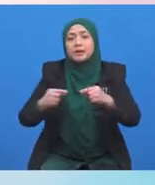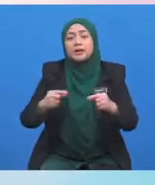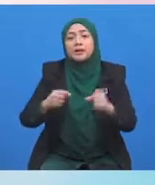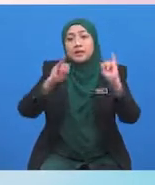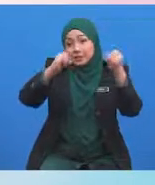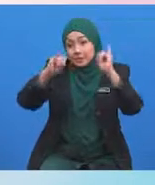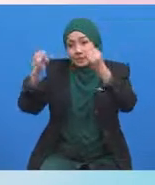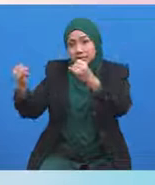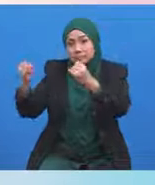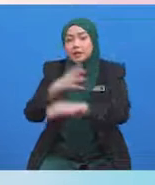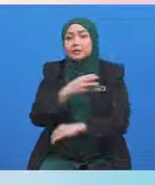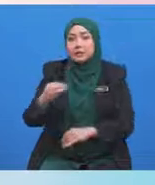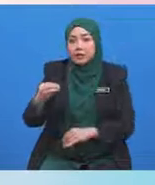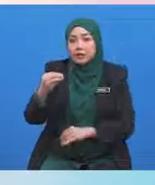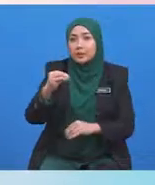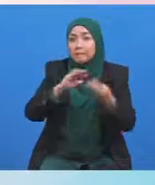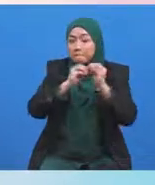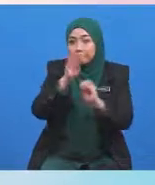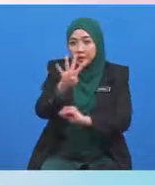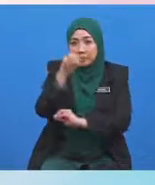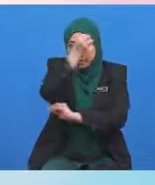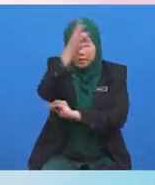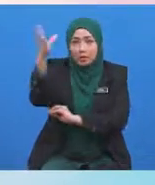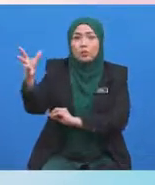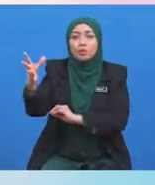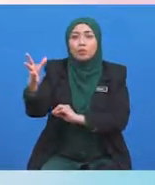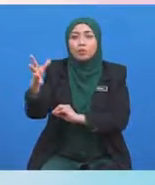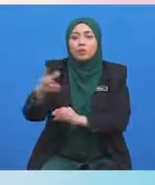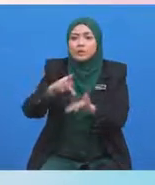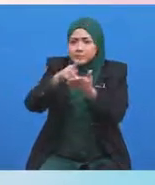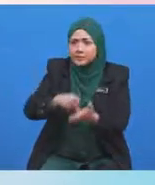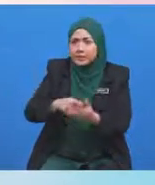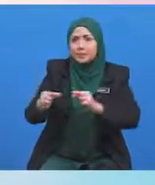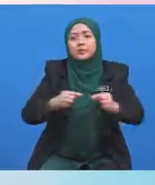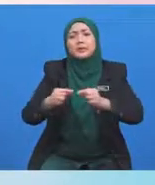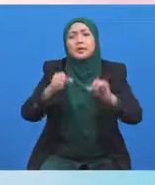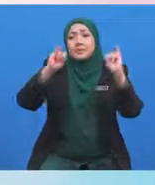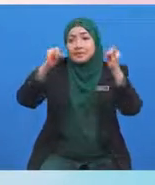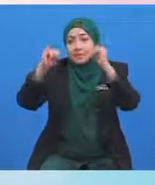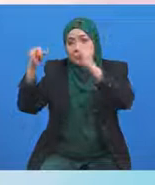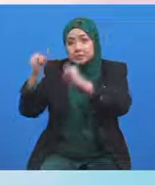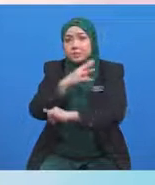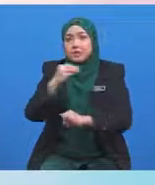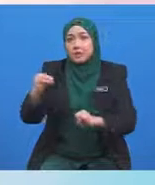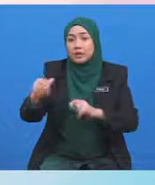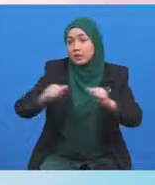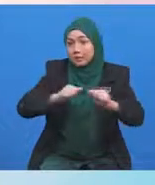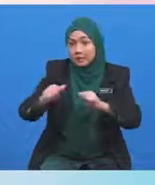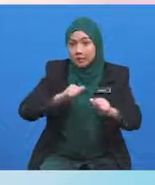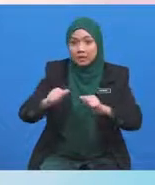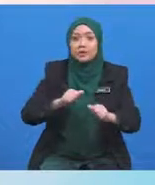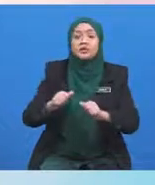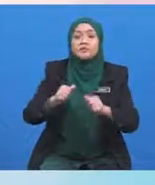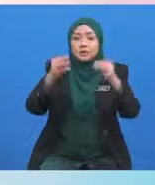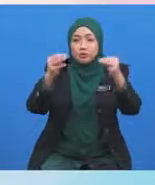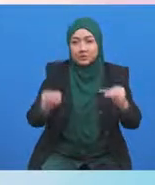menjelaskan perkesan pergerakan jisim terhadap alam sekitar fizikal dan aktiviti manusia.